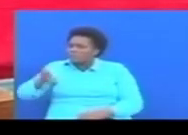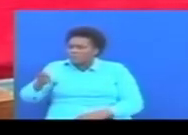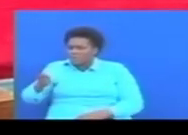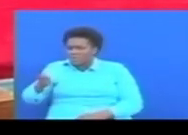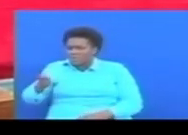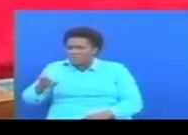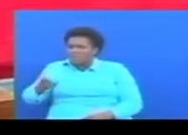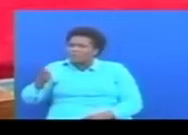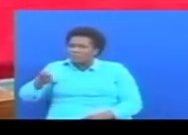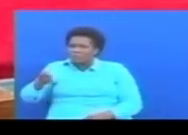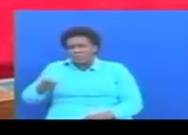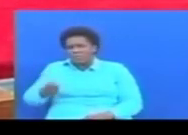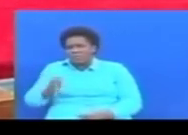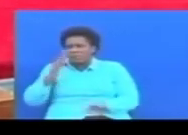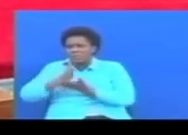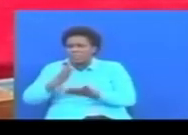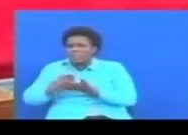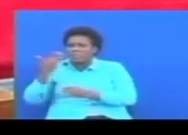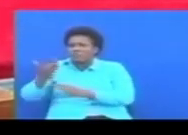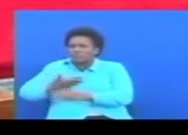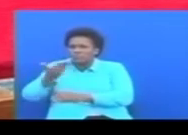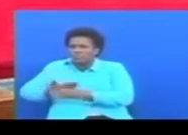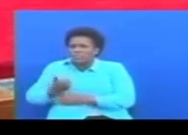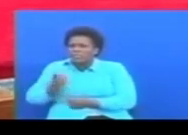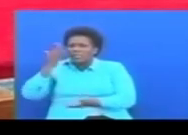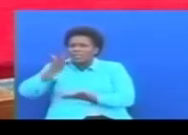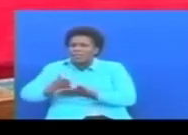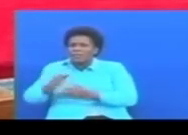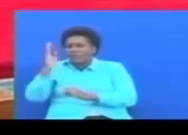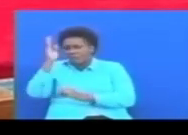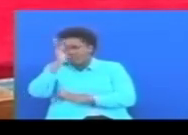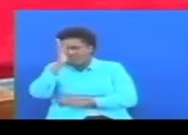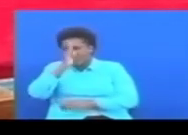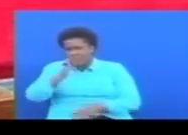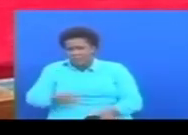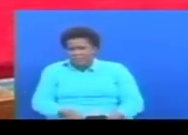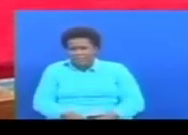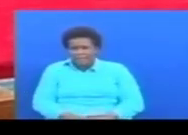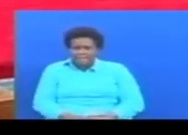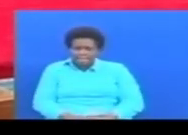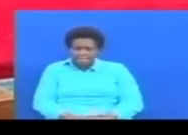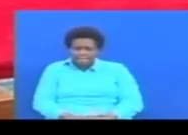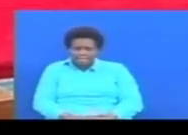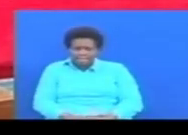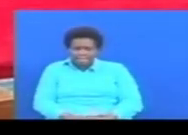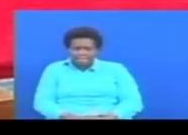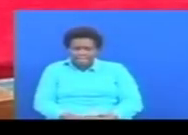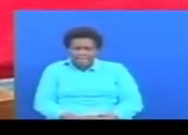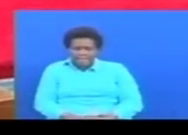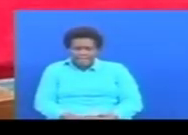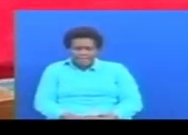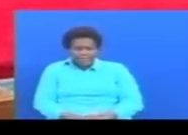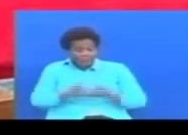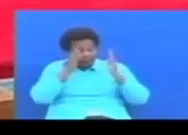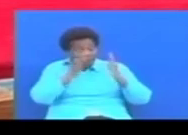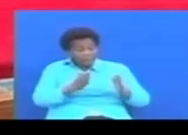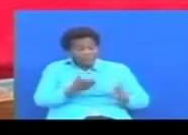kwamba hizo zoezi linakamilika mapema. Mheshimiwa Naibu Spika, naomba nijibu maswali mawili ya Mheshimiwa Hongoli